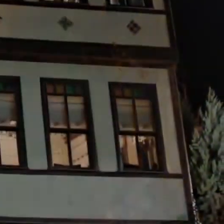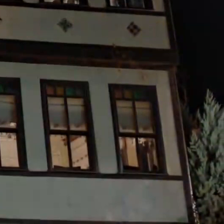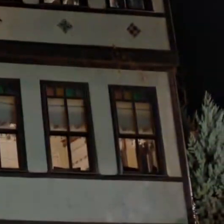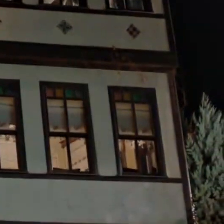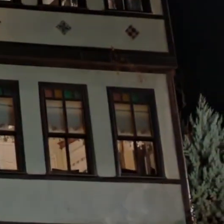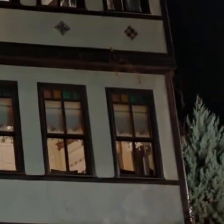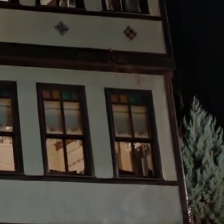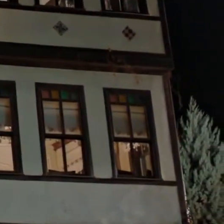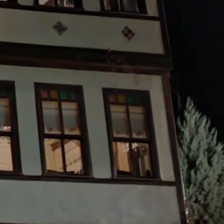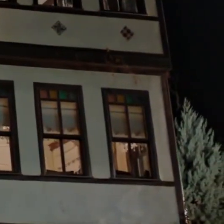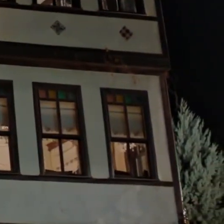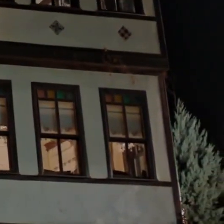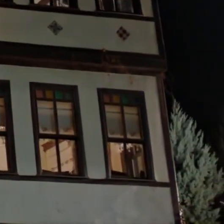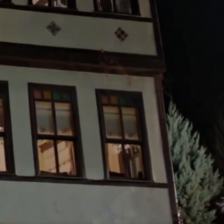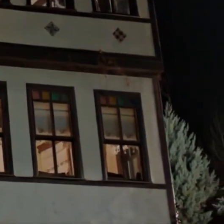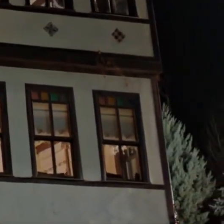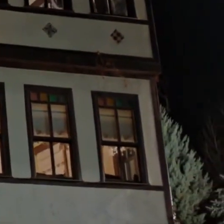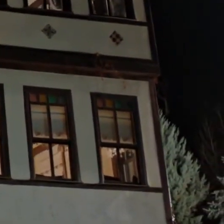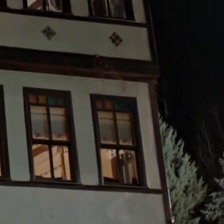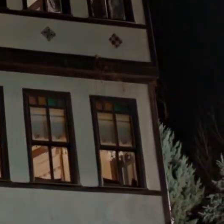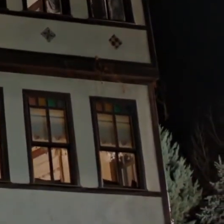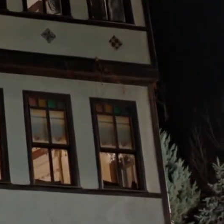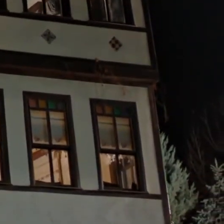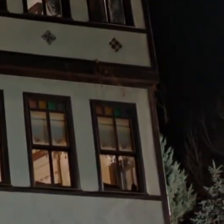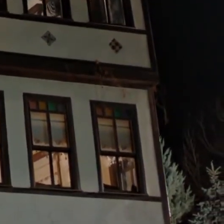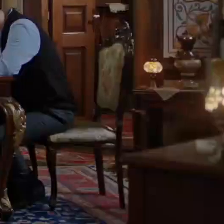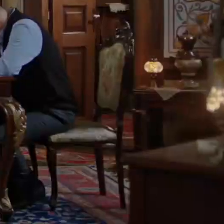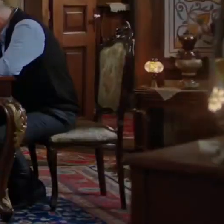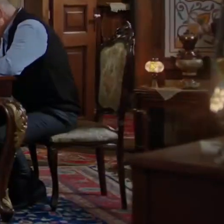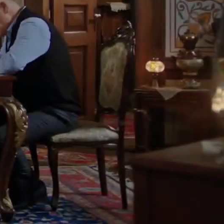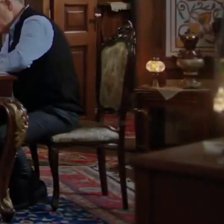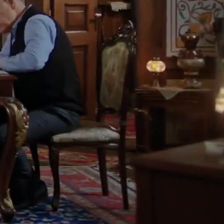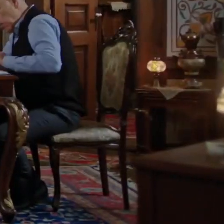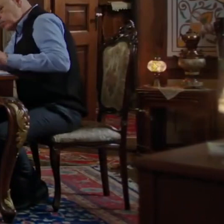oldun mu? Erol'un konağı iki katlı, bazı pencerelerinde renkli minik camlar takılı.